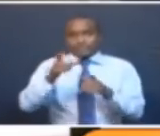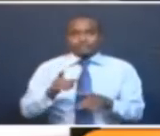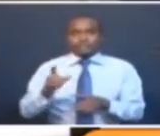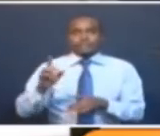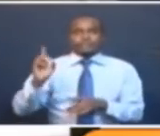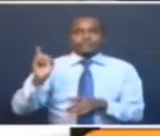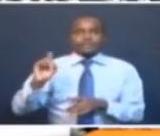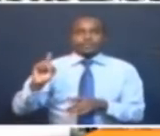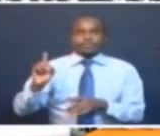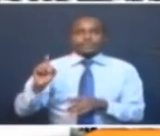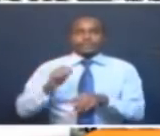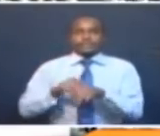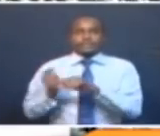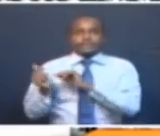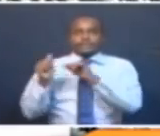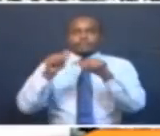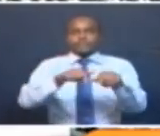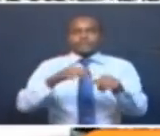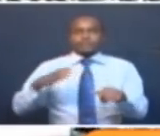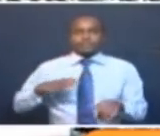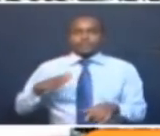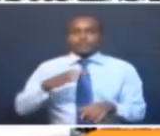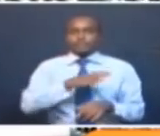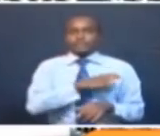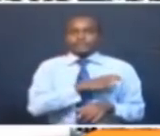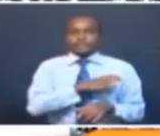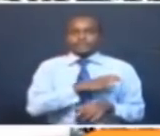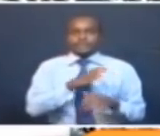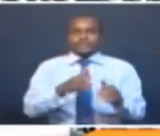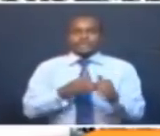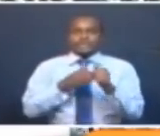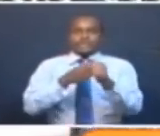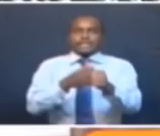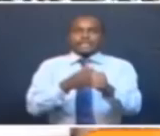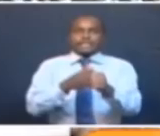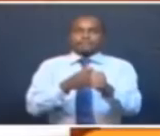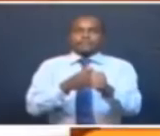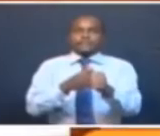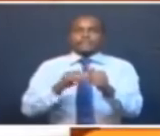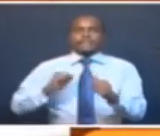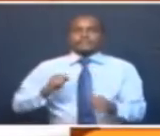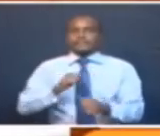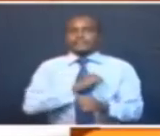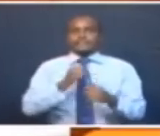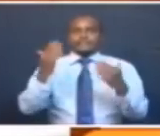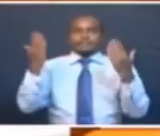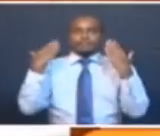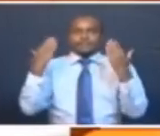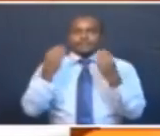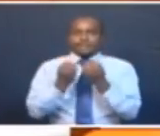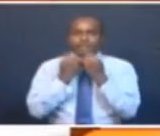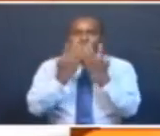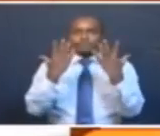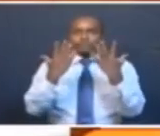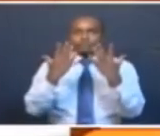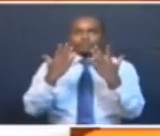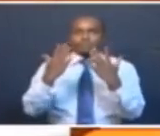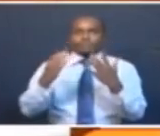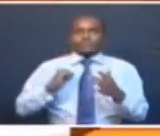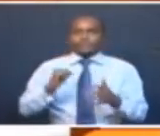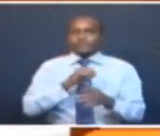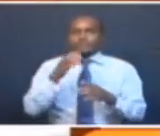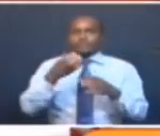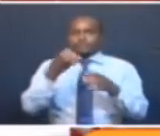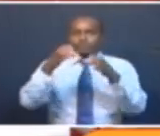Sonko alipofika mbele ya kamati hiyo inayoongozwa na seneta wa Meru Mithika Linturi alielezea wabunge kuwa shamba hilo ni la